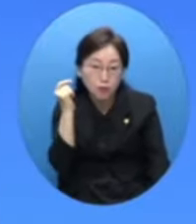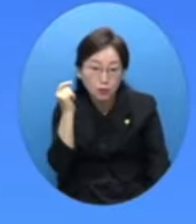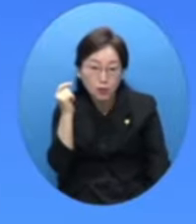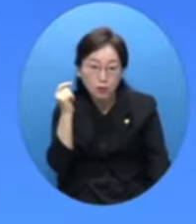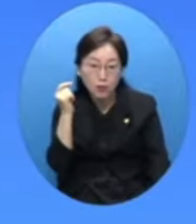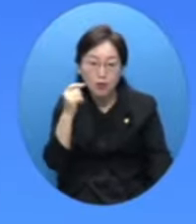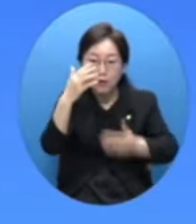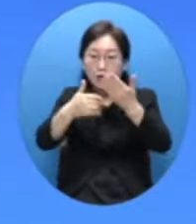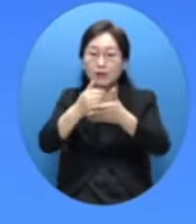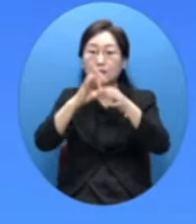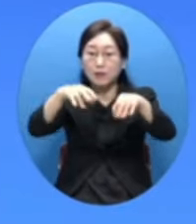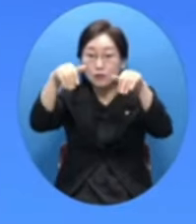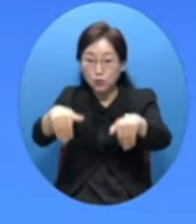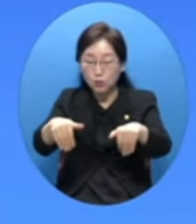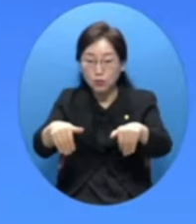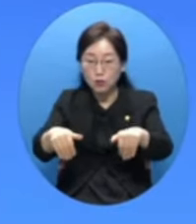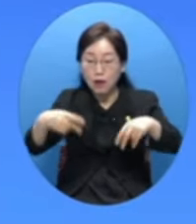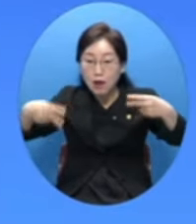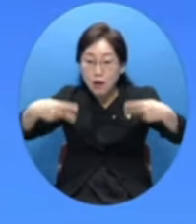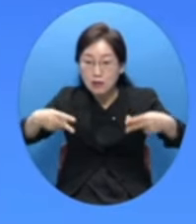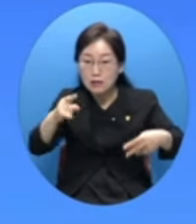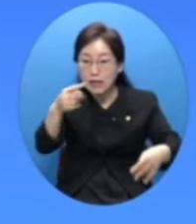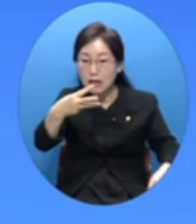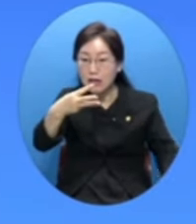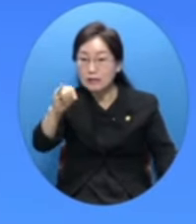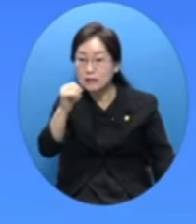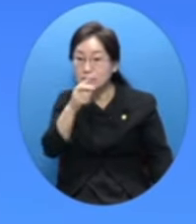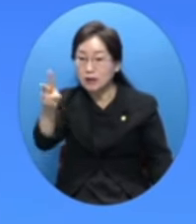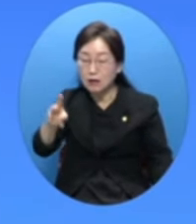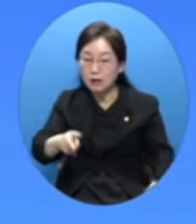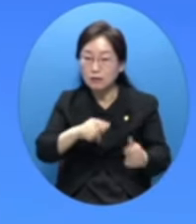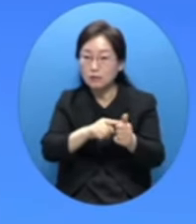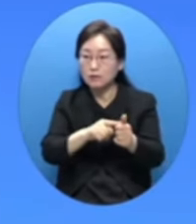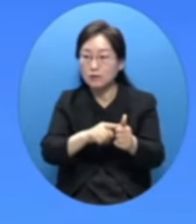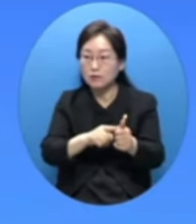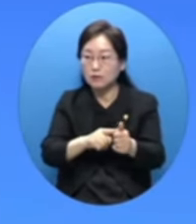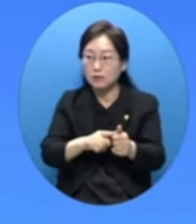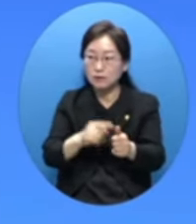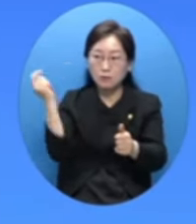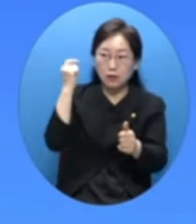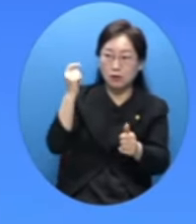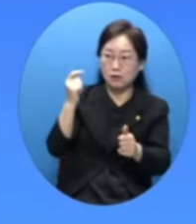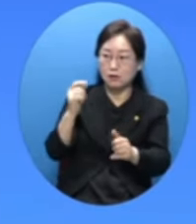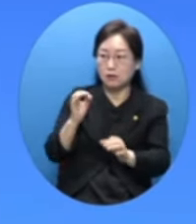종 엘리야가 그만 순식간에 무너졌습니다.